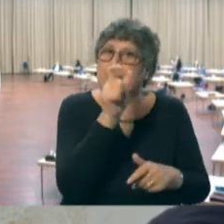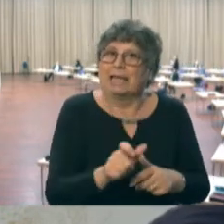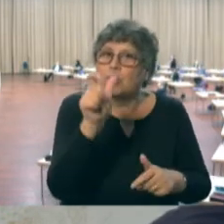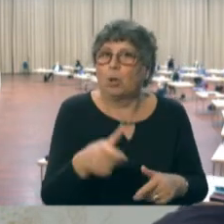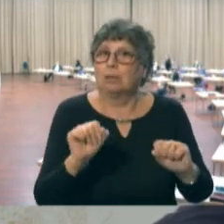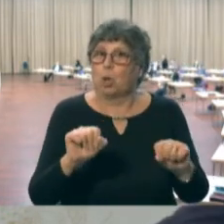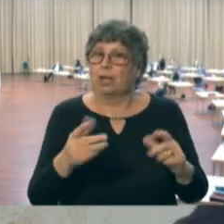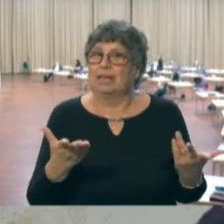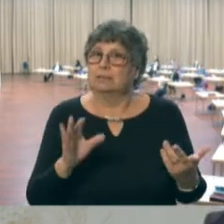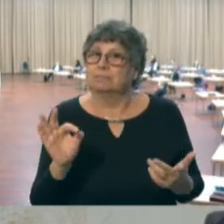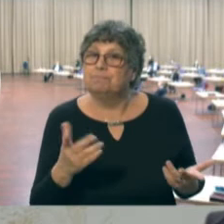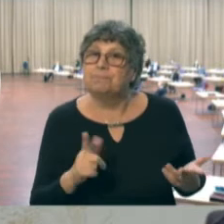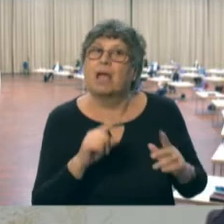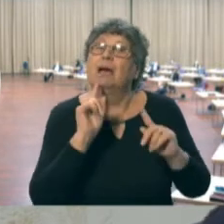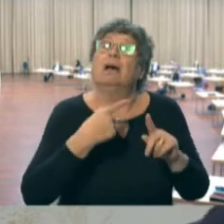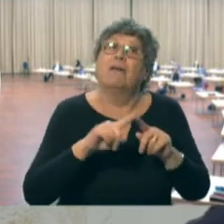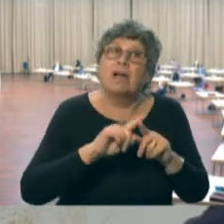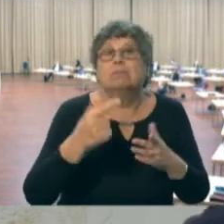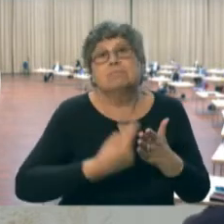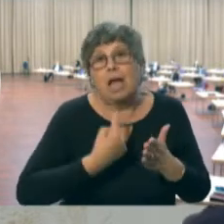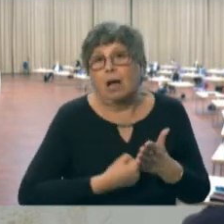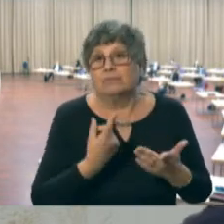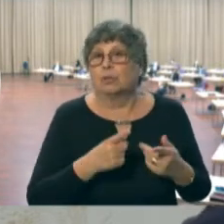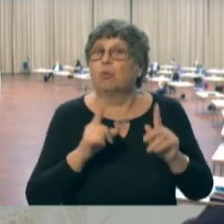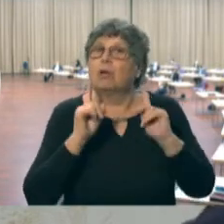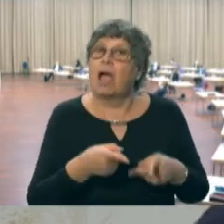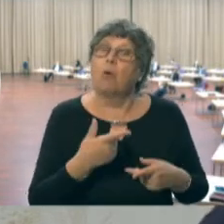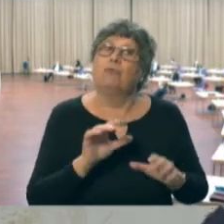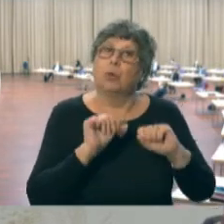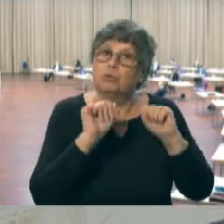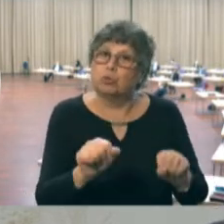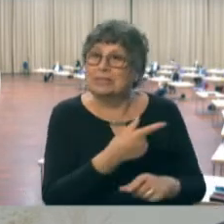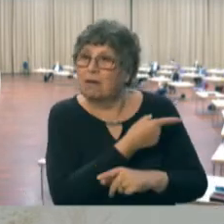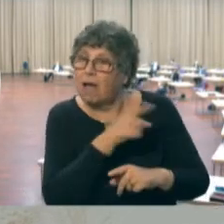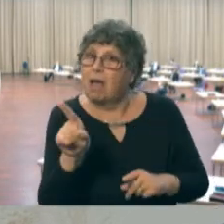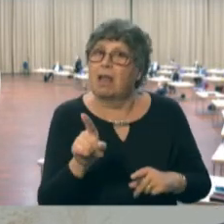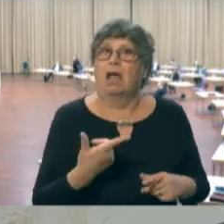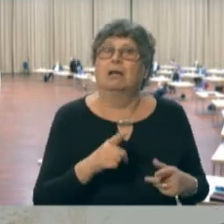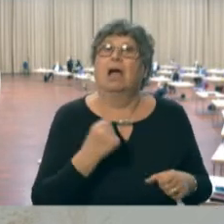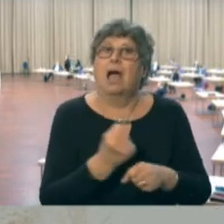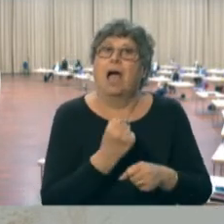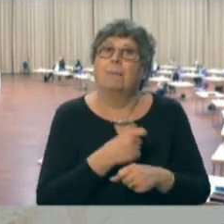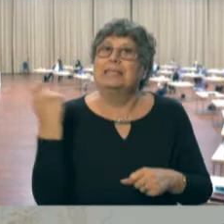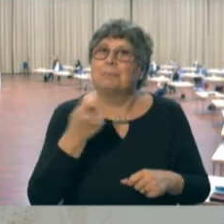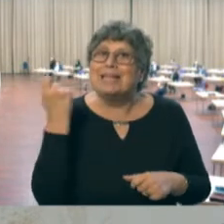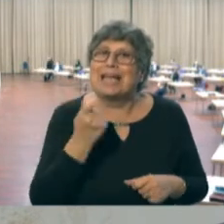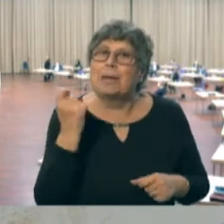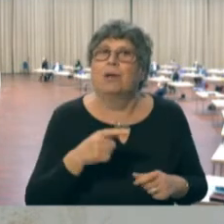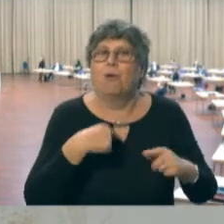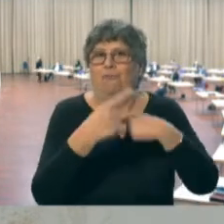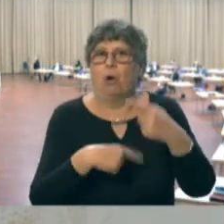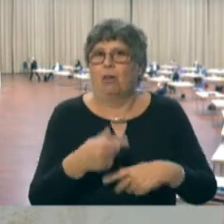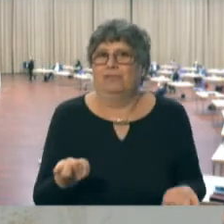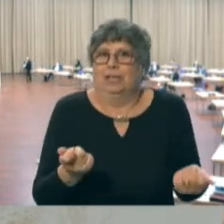kann. Eine weitere Herausforderung ergab sich dadurch, dass zum Schutz aller beteiligten Arbeitsbetriebe vorübergehend geschlossen